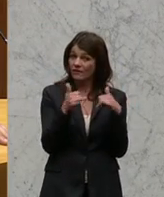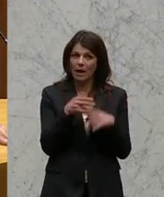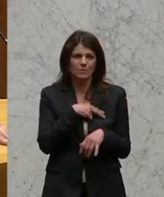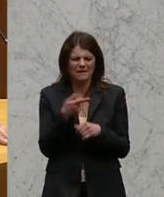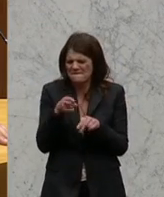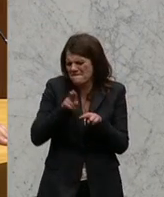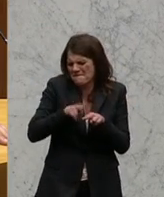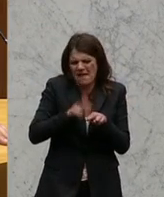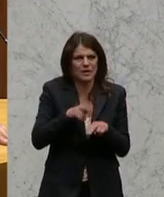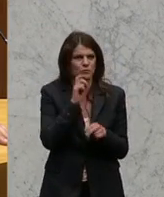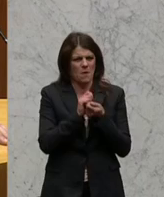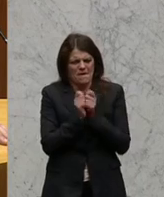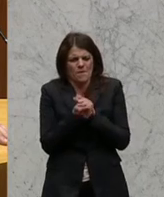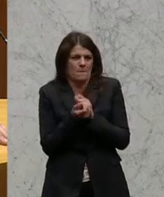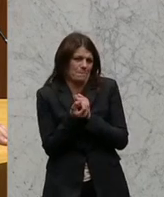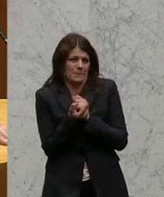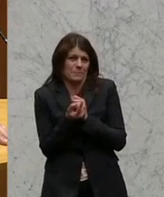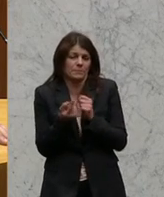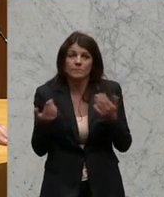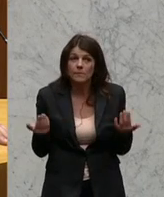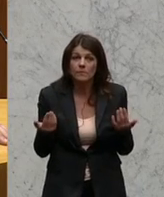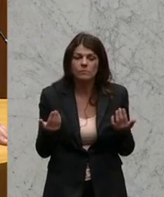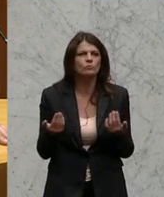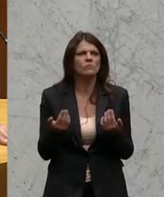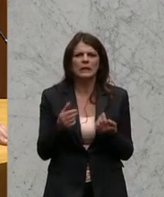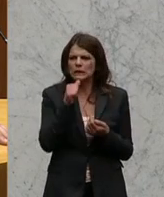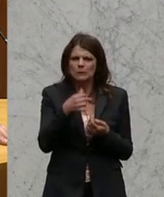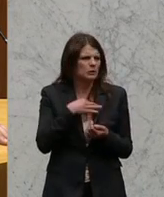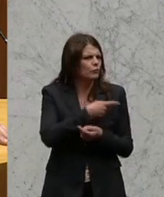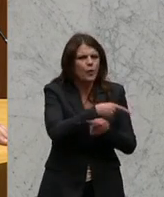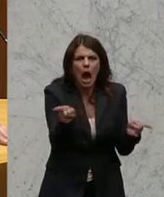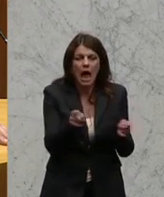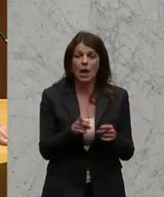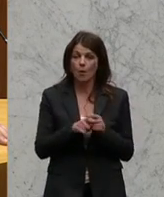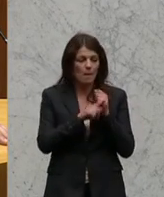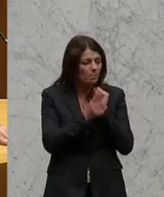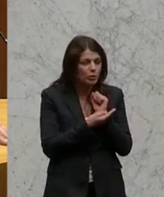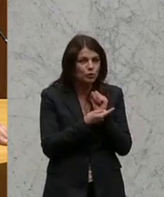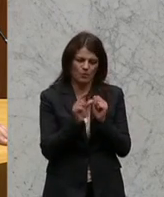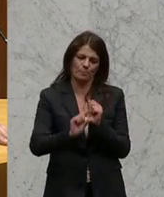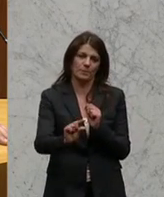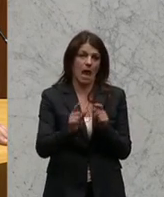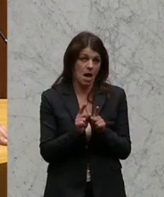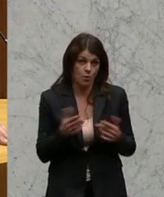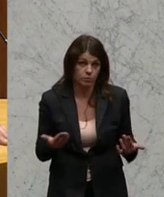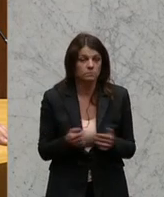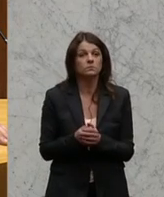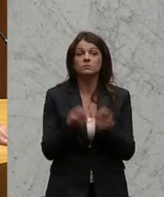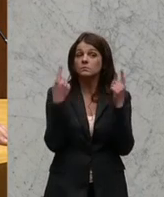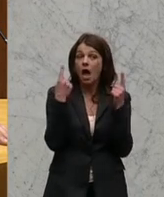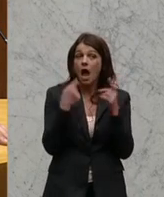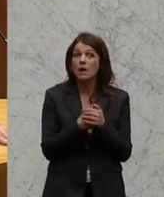kleine Steuerreform. Ganz klein, weil es nicht alle betrifft und auch weil das Budget nur klein ist. Nur, er